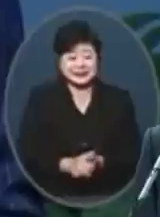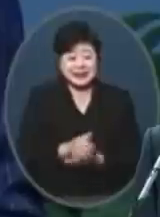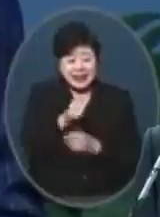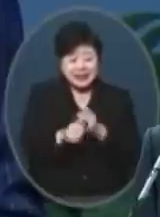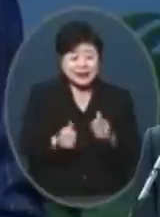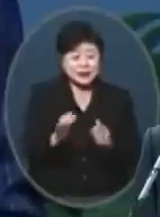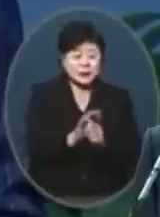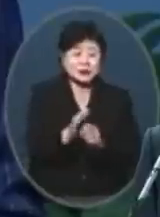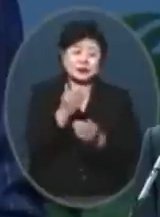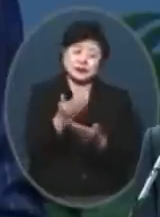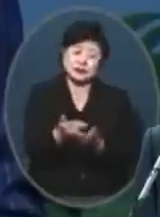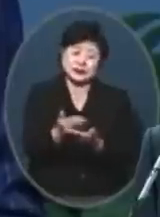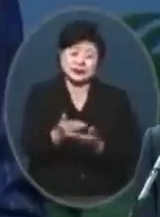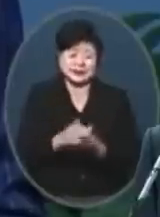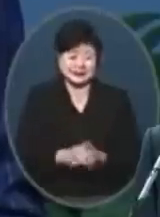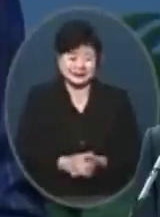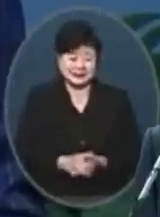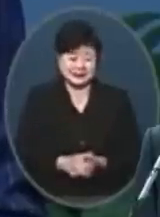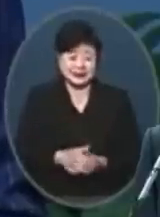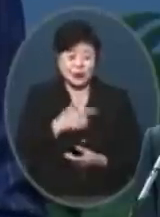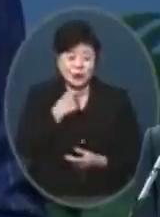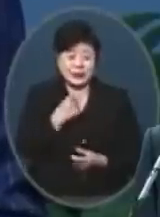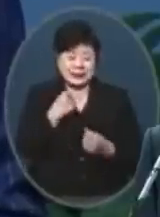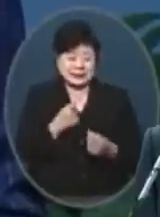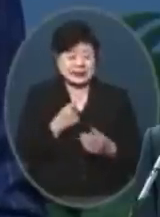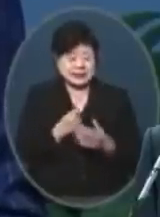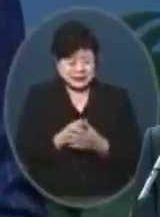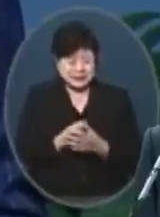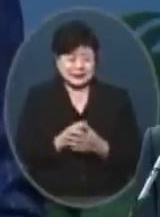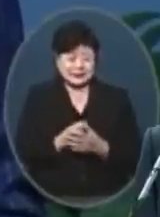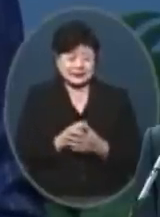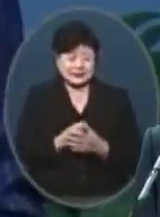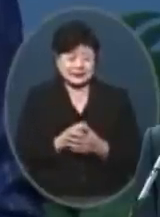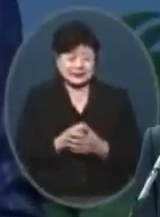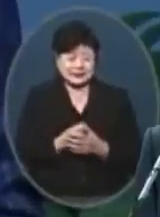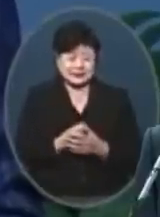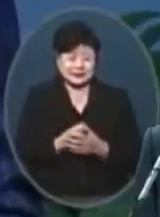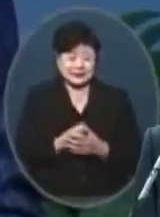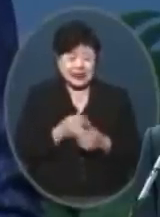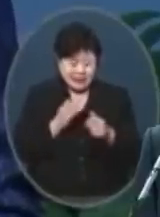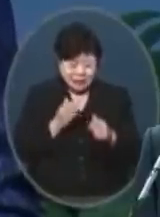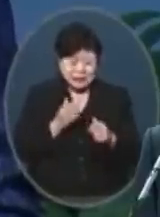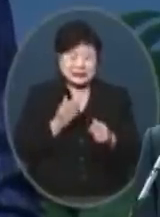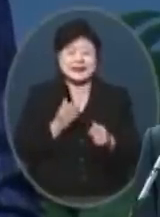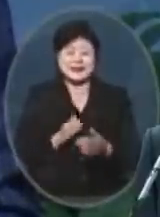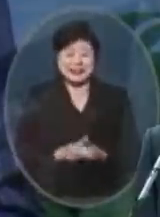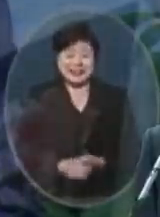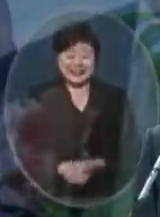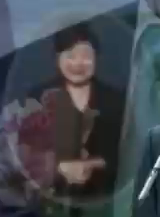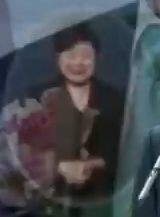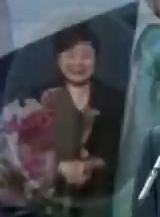하나님의 위로를 주시기를 원하고 계시기 때문에 간구하게 되시기를 바랍니다.